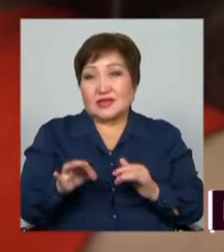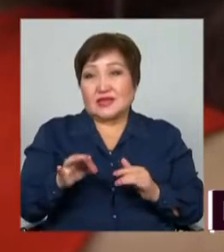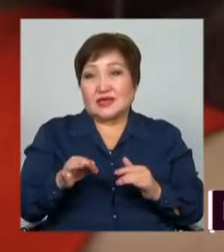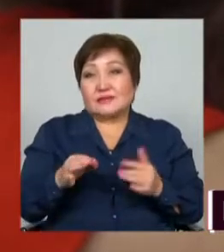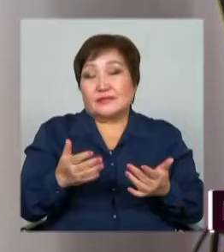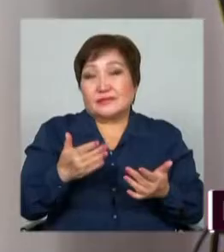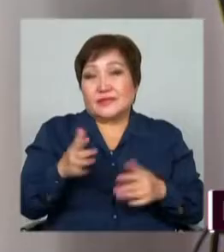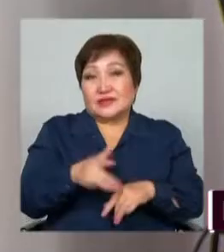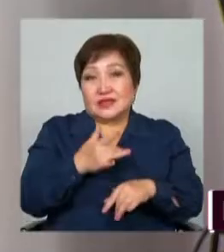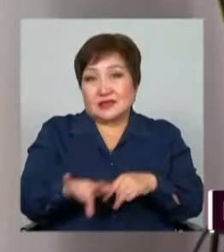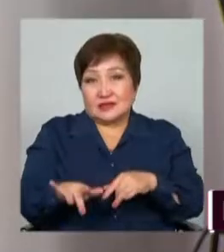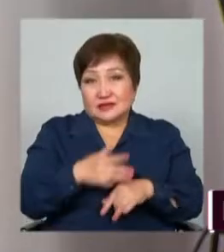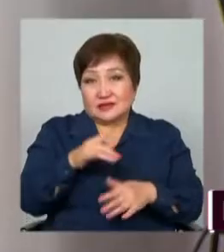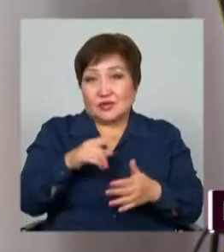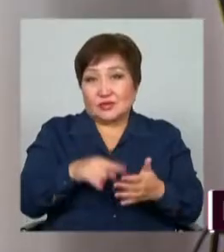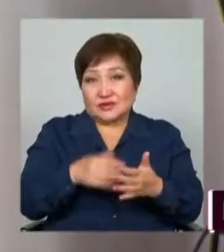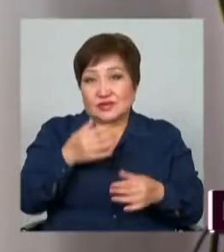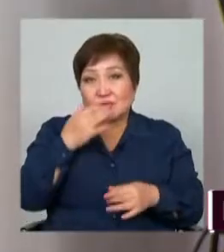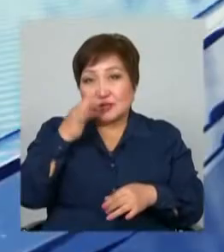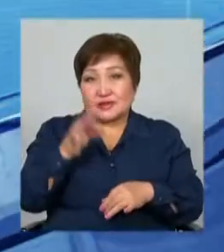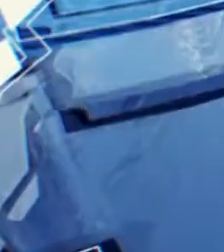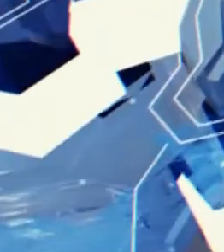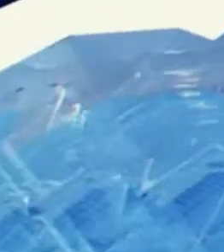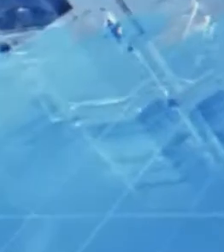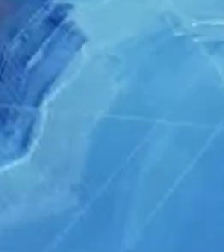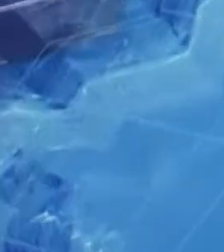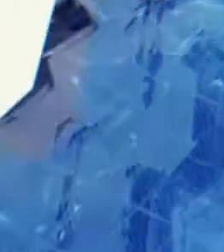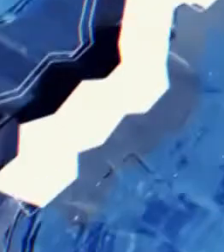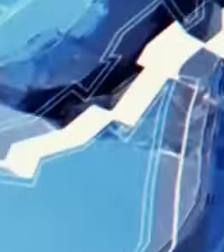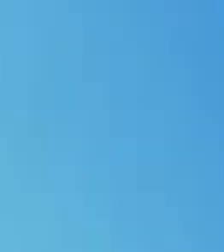Ноғай, Мирам Исабеков, Алматы телеарнасы.